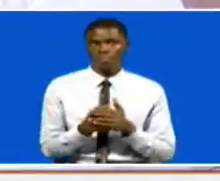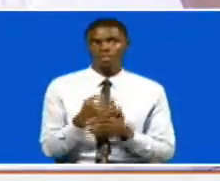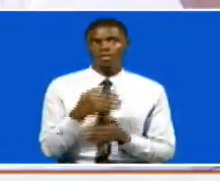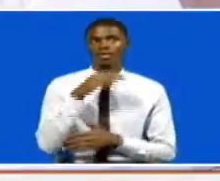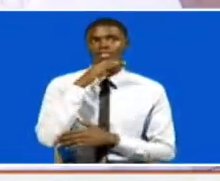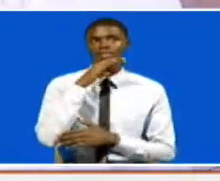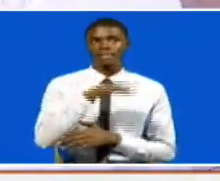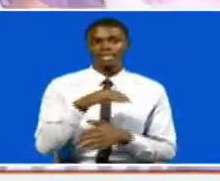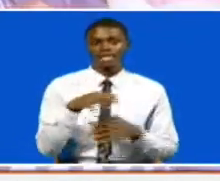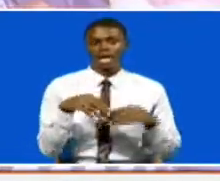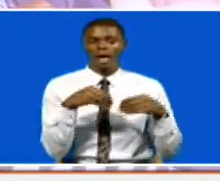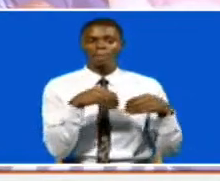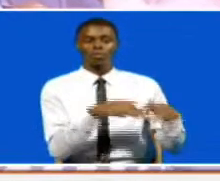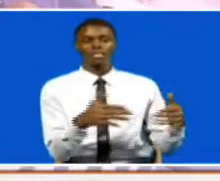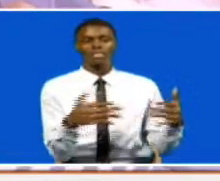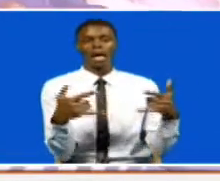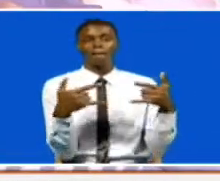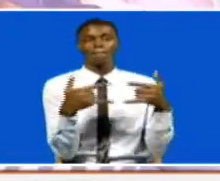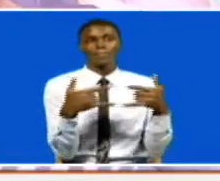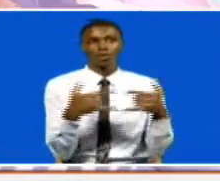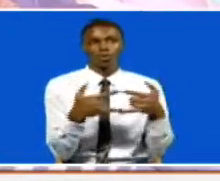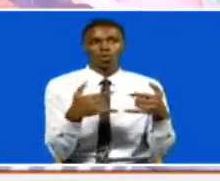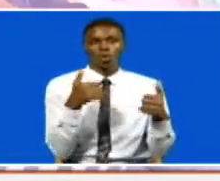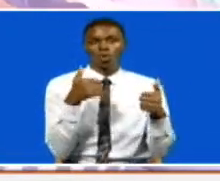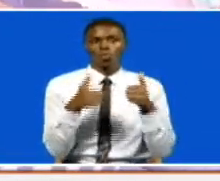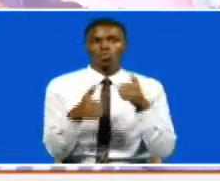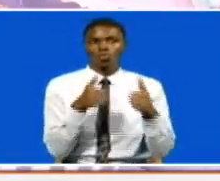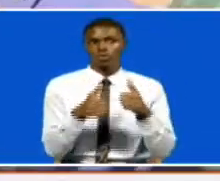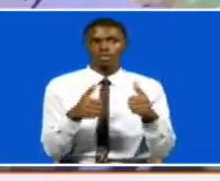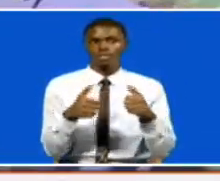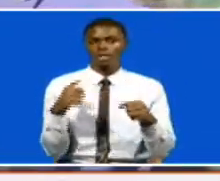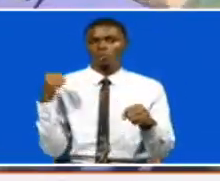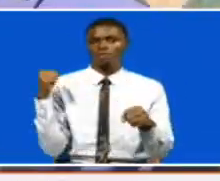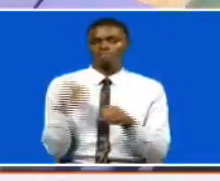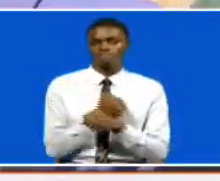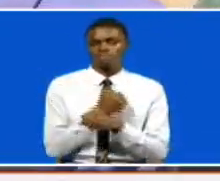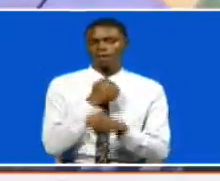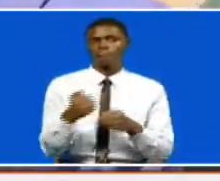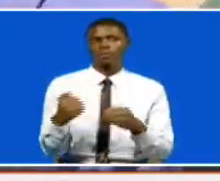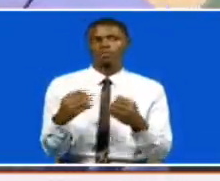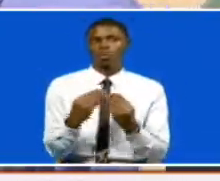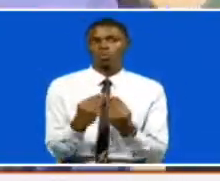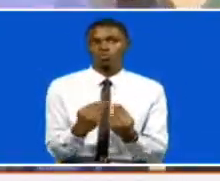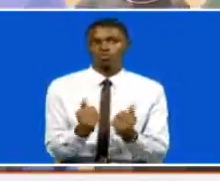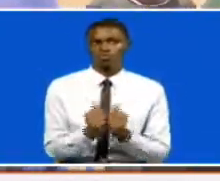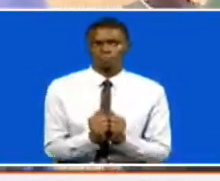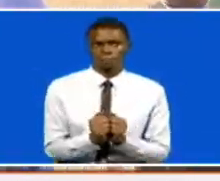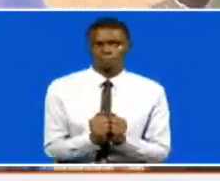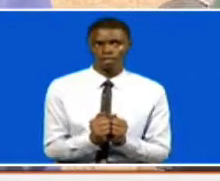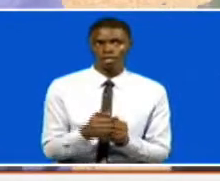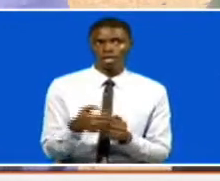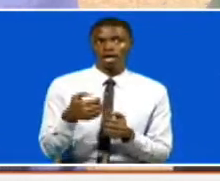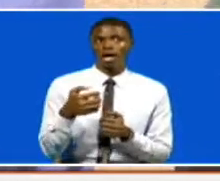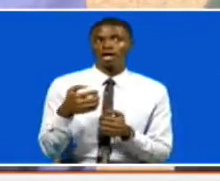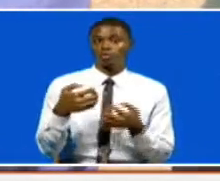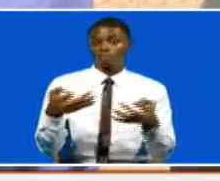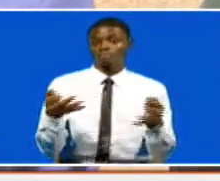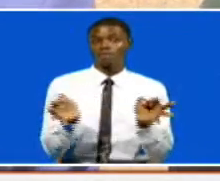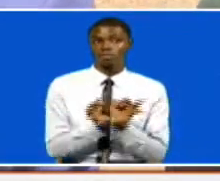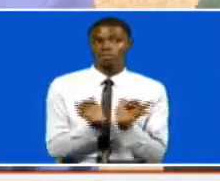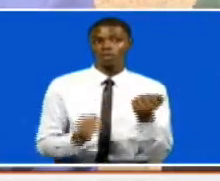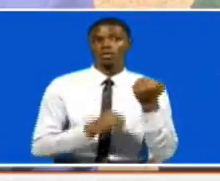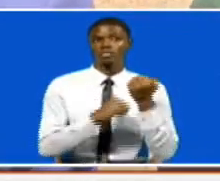mwanawe ameacha pengo kubwa ambalo litakuwa muhali kuzibwa. Kwa breadwinner, kwa familia yetu,